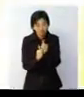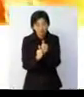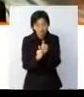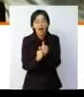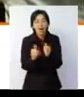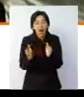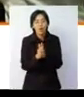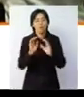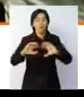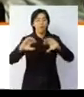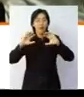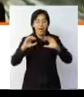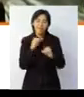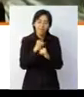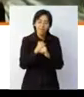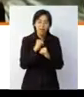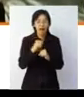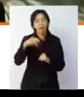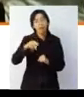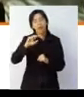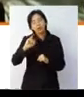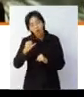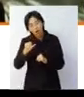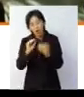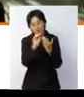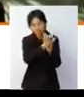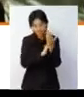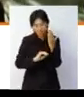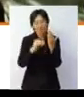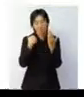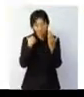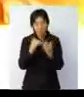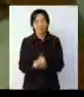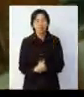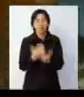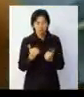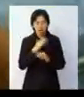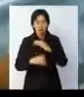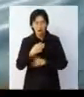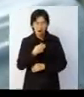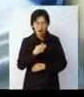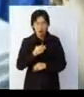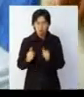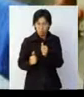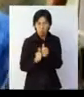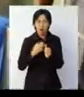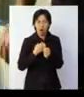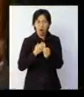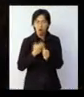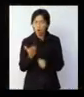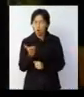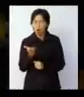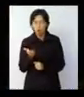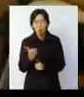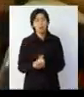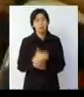ที่สังกัดหน่วยงานของรัฐนะครับพัฒนาสังคมและความมั่นคงมนุษย์จังหวัดทุกจังหวัดก็ความต้องการเยอะครับคือเนื่องจากว่า